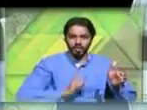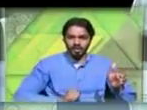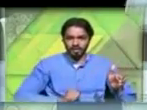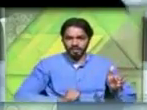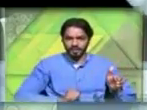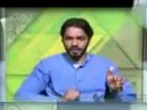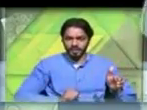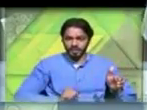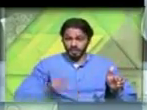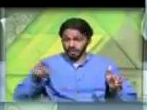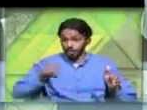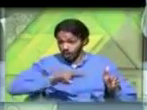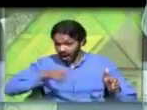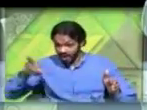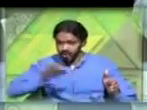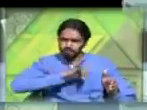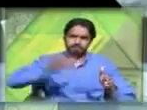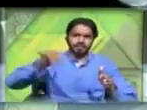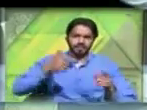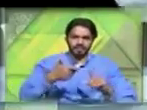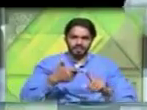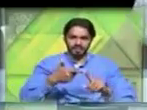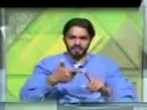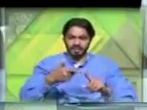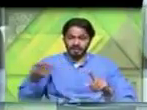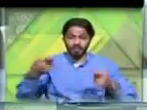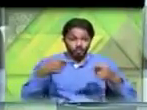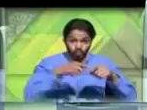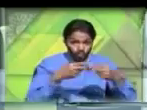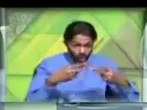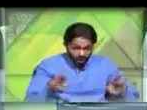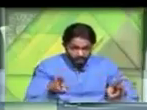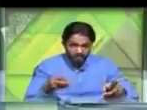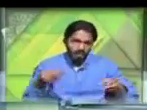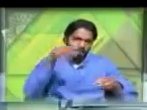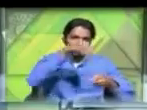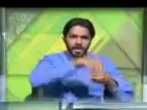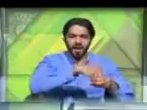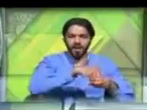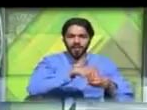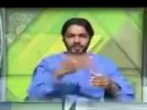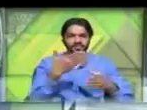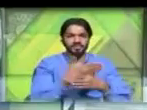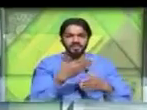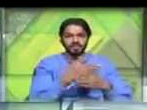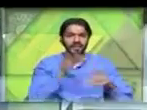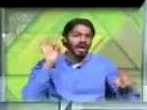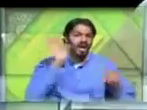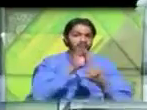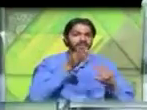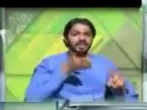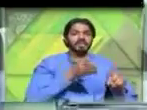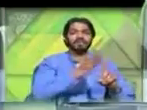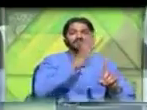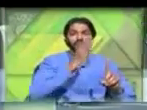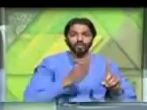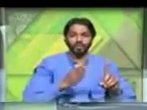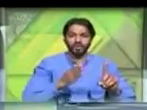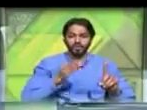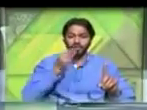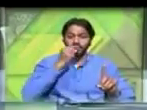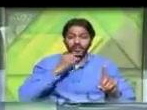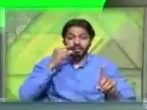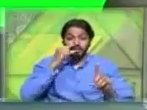وتصير موالاتهم ومعاداتهم على أهواء أنفسهم لا على دين